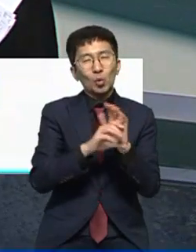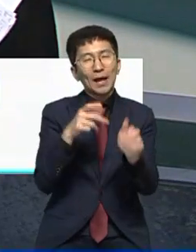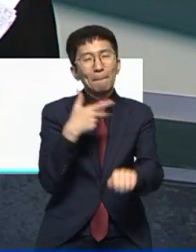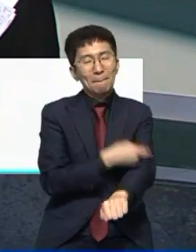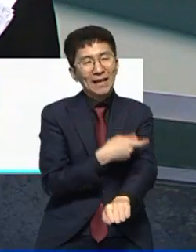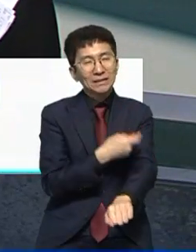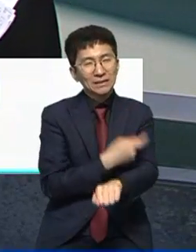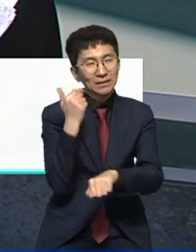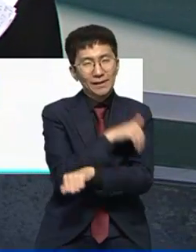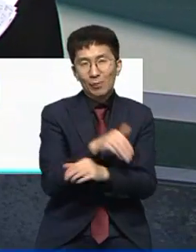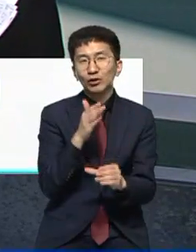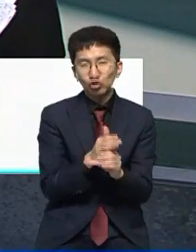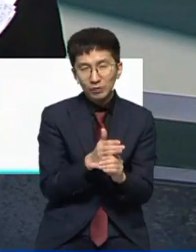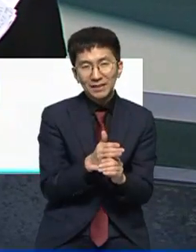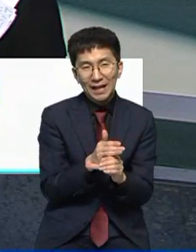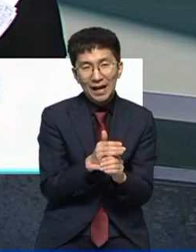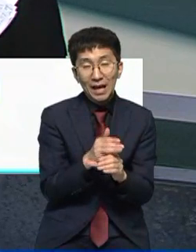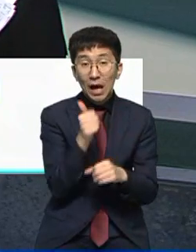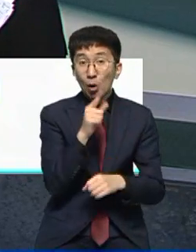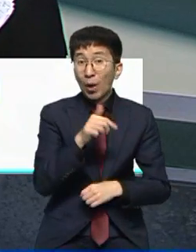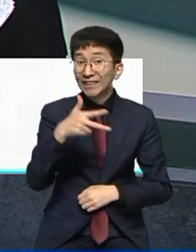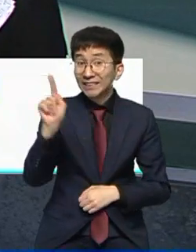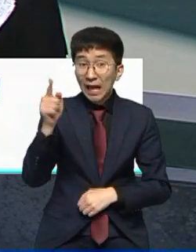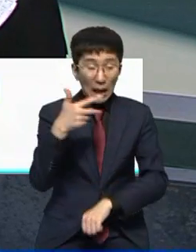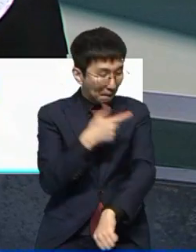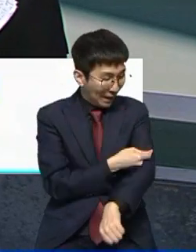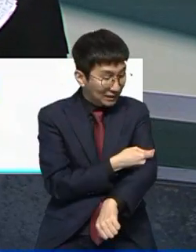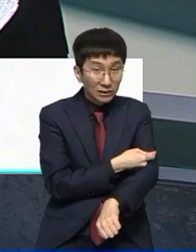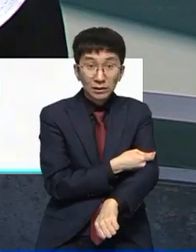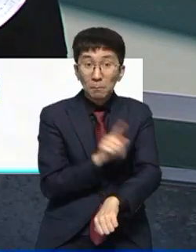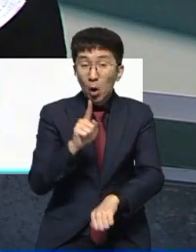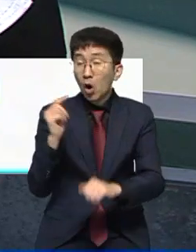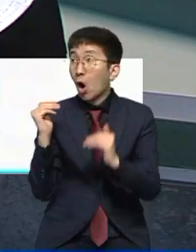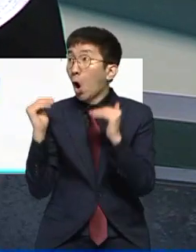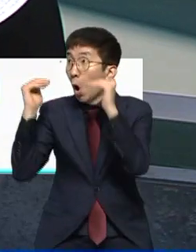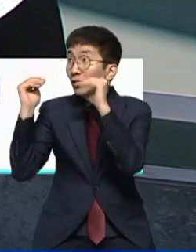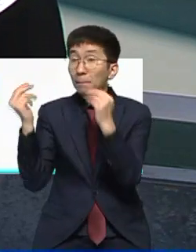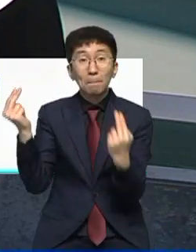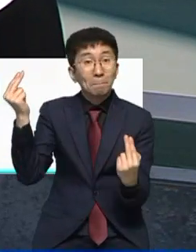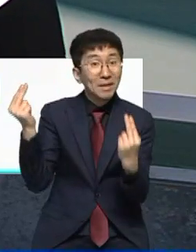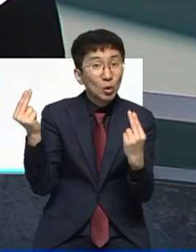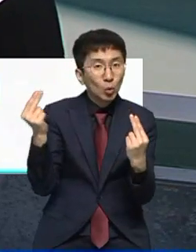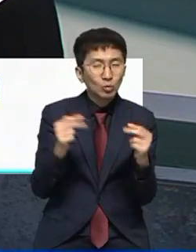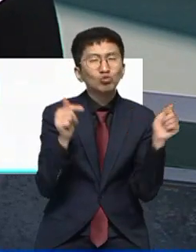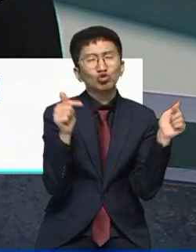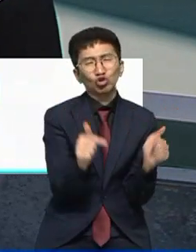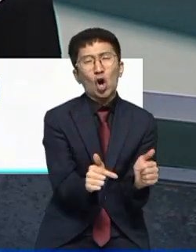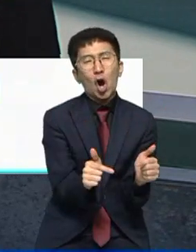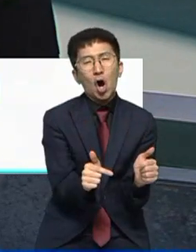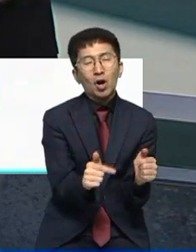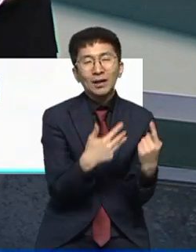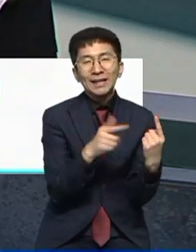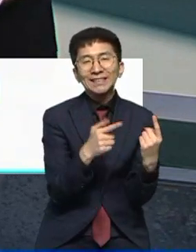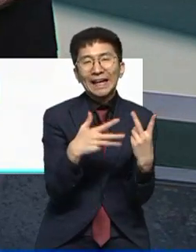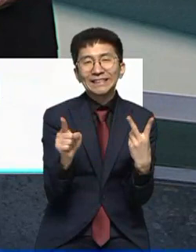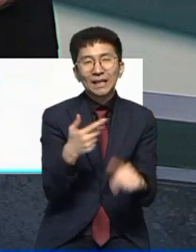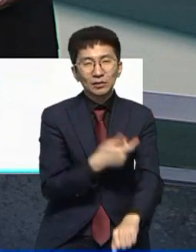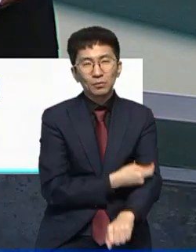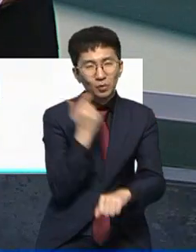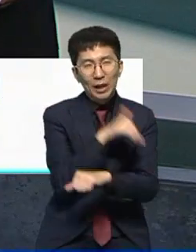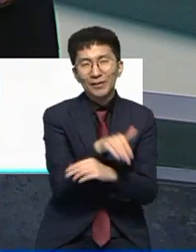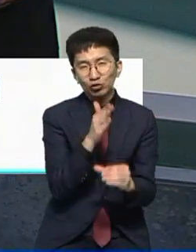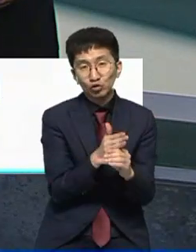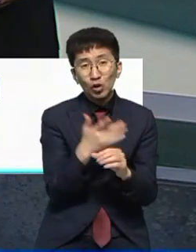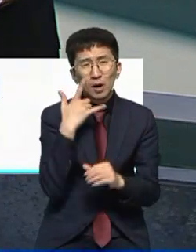코로나 백신을 맞도록 할 계획입니다. 화이자 백신을 어른이 맞던 것보다는 양을 조금 줄여서 두 차례